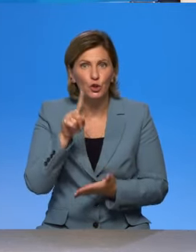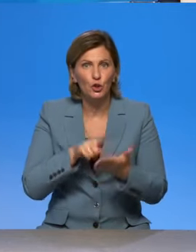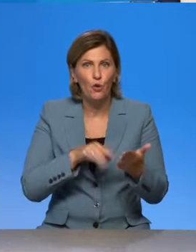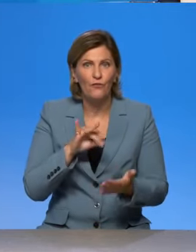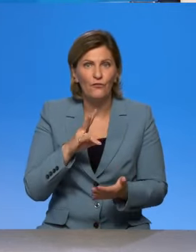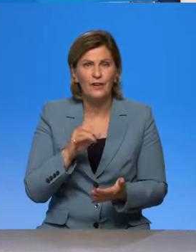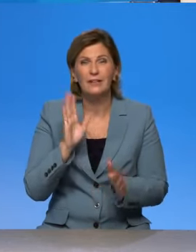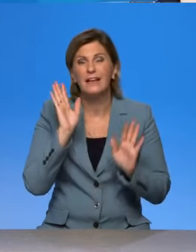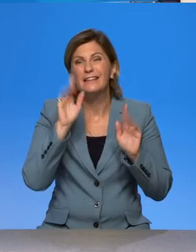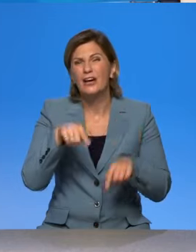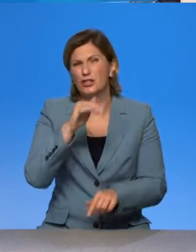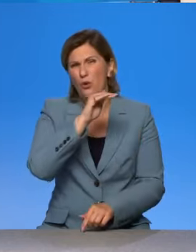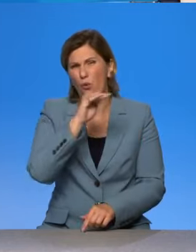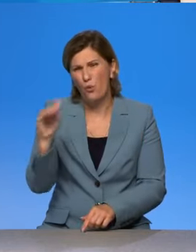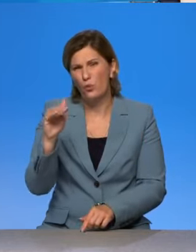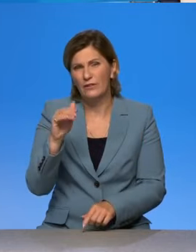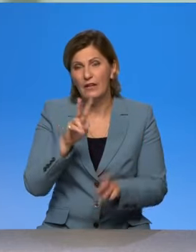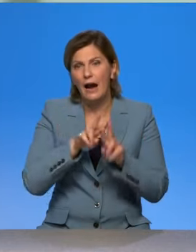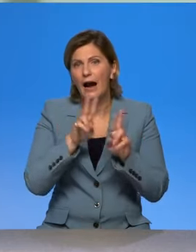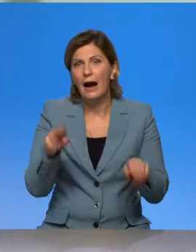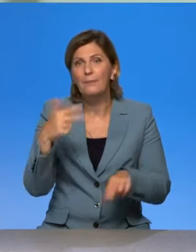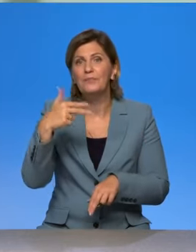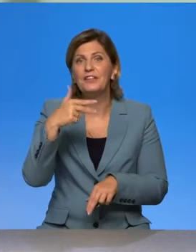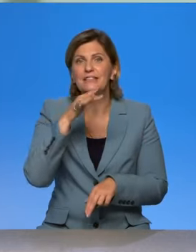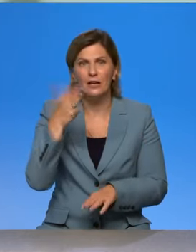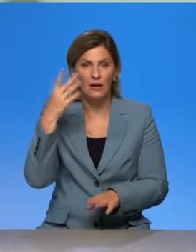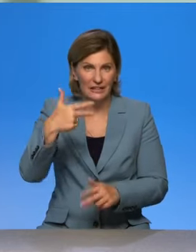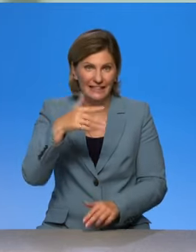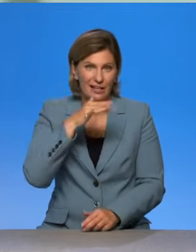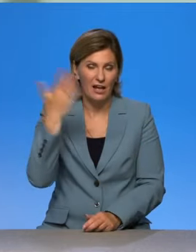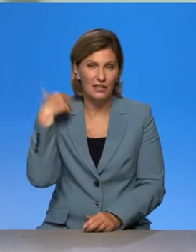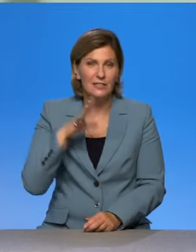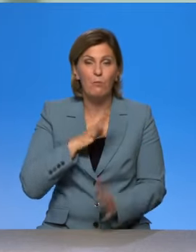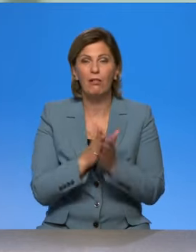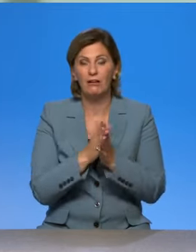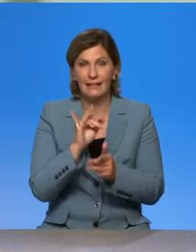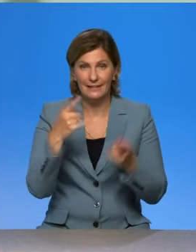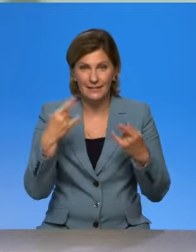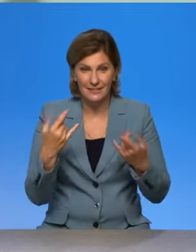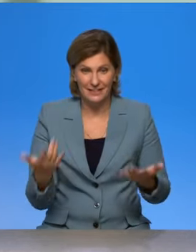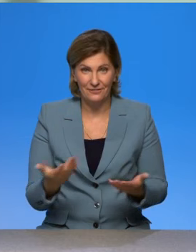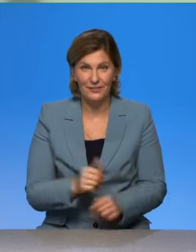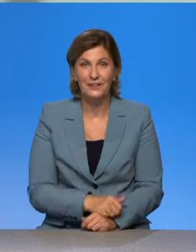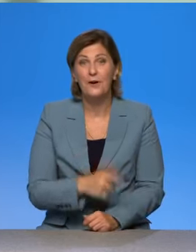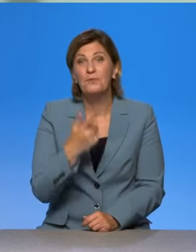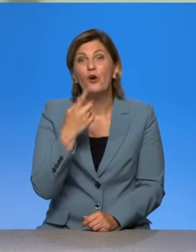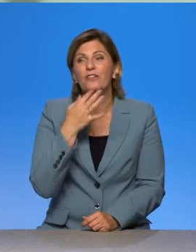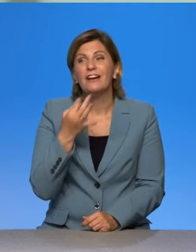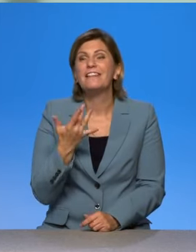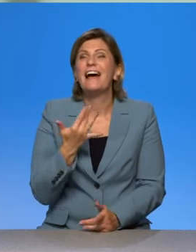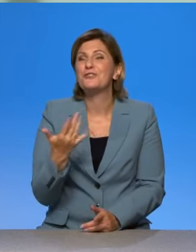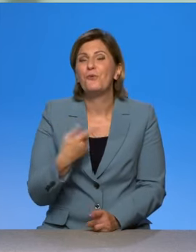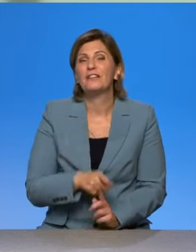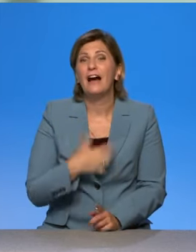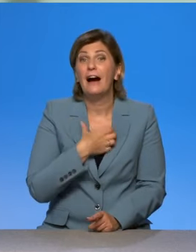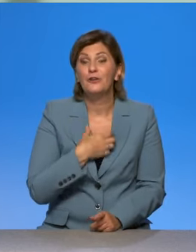того уровня, которое оно было 30 лет назад, когда существовал один телевизор и книжка? Я не знаю, насколько это актуально, но на самом деле